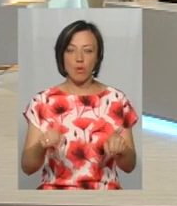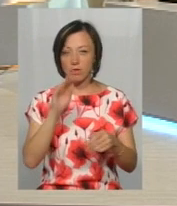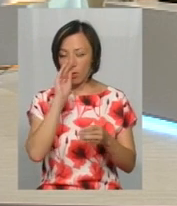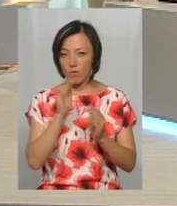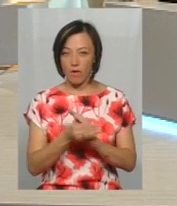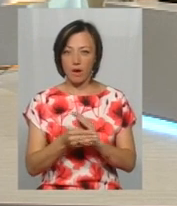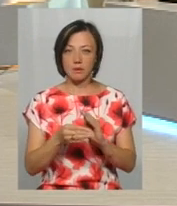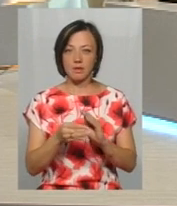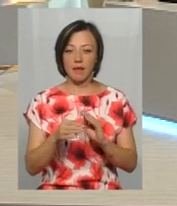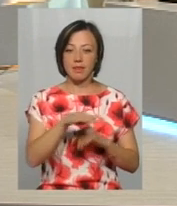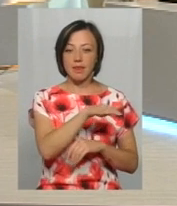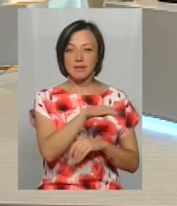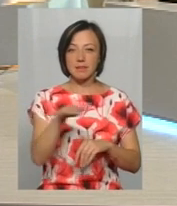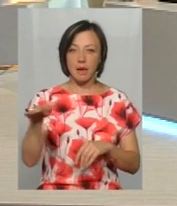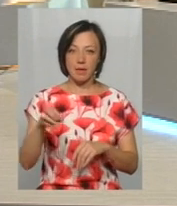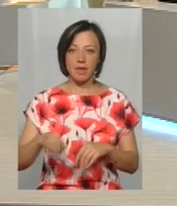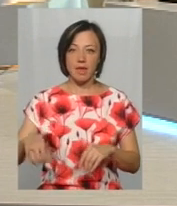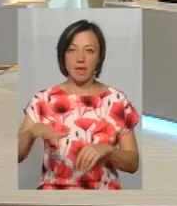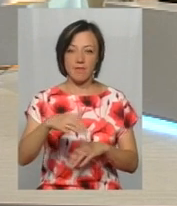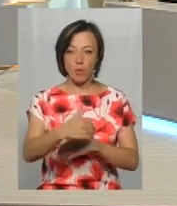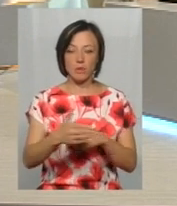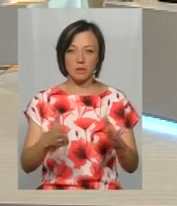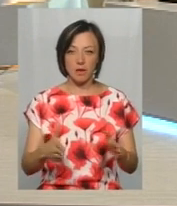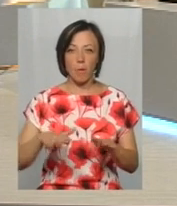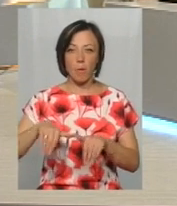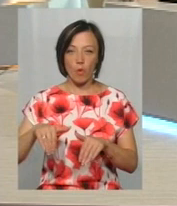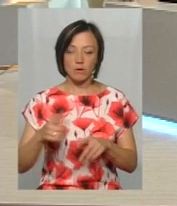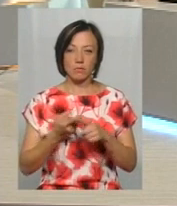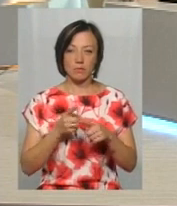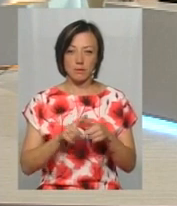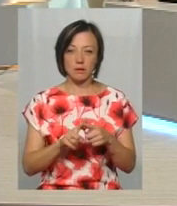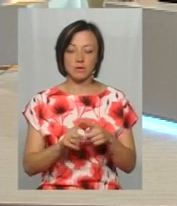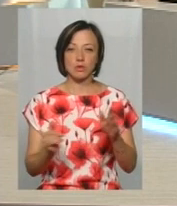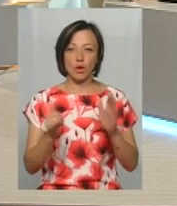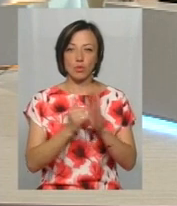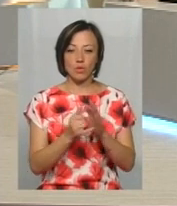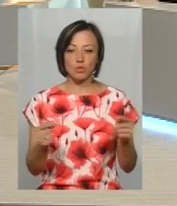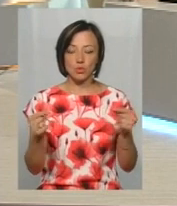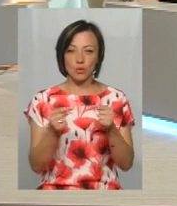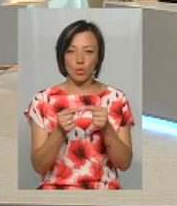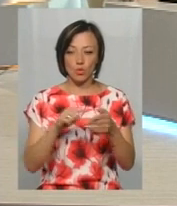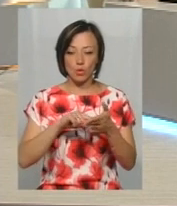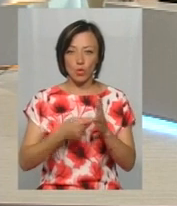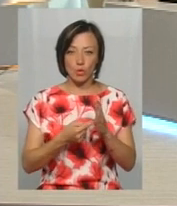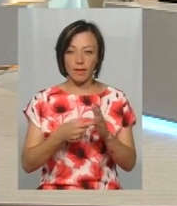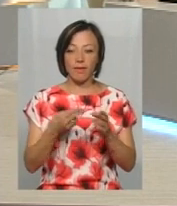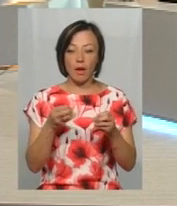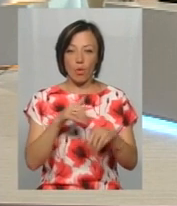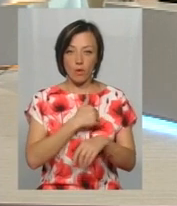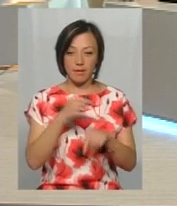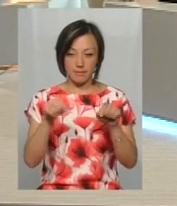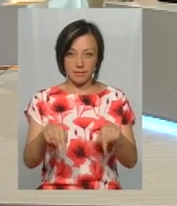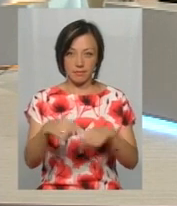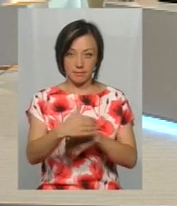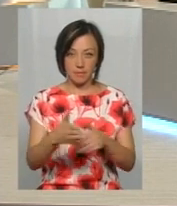сховати наземні євроконтейнери. Потім ми виходили, встановлювали точно точку, де би ми хотіли побачити